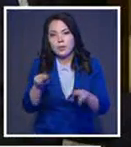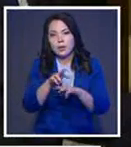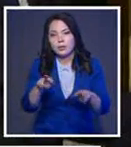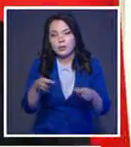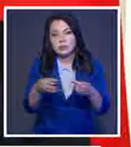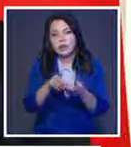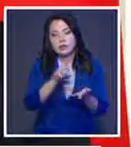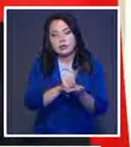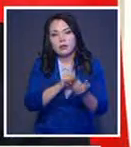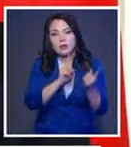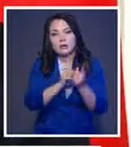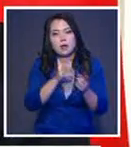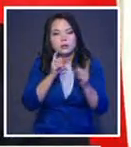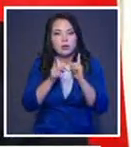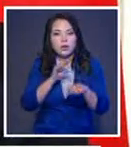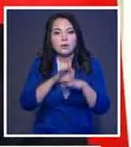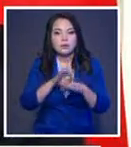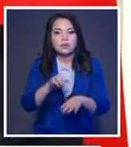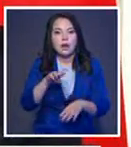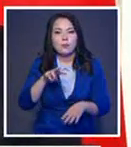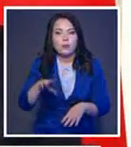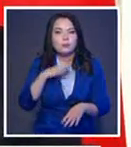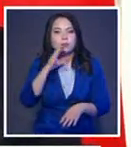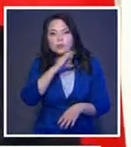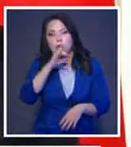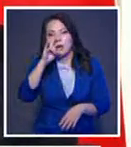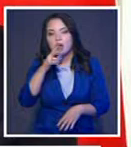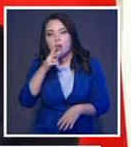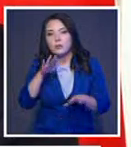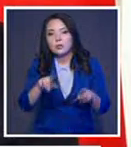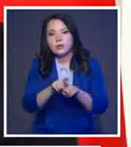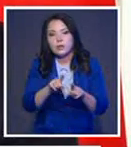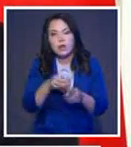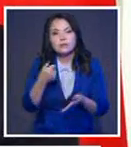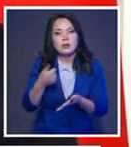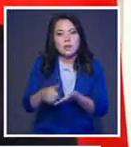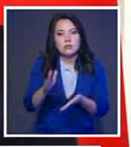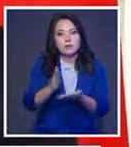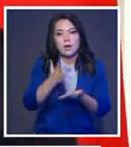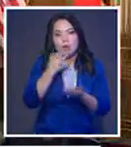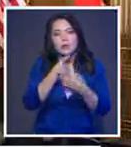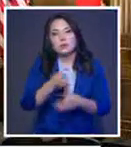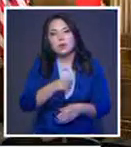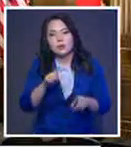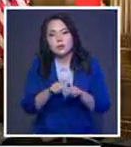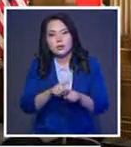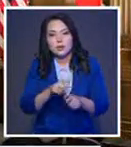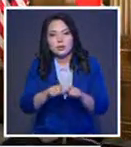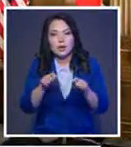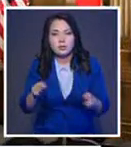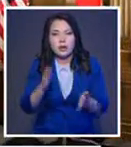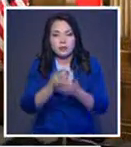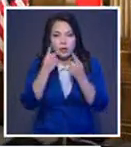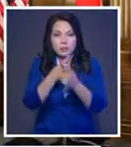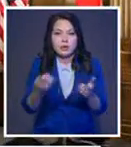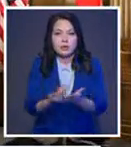кездесуде жасады. Сонымен қатар Трамп солтүстік Кореяны ядролық қарудан бас тарттыру үшін әскердің күшіне де жүгінуі мүмкін екенін мәлімдеді.